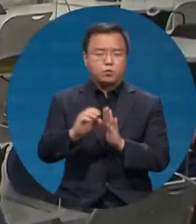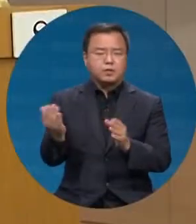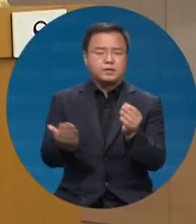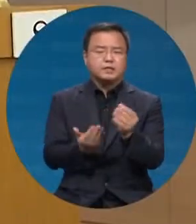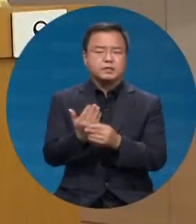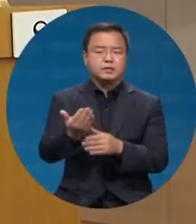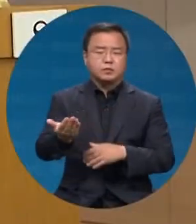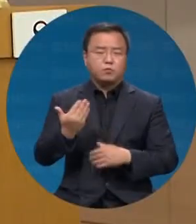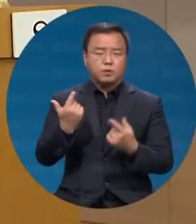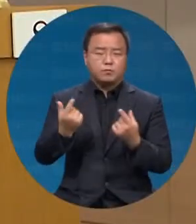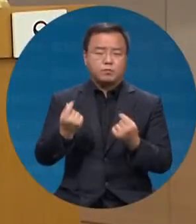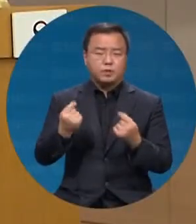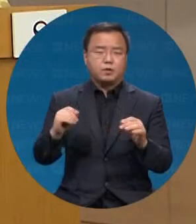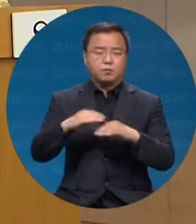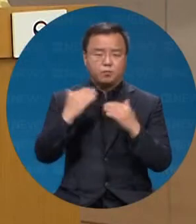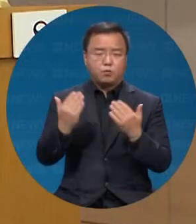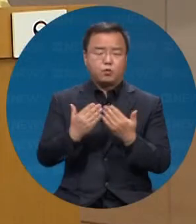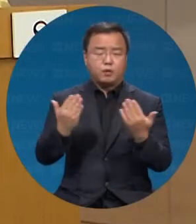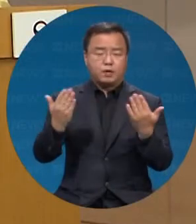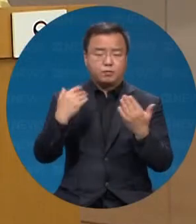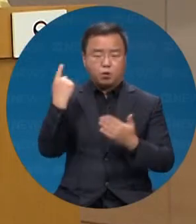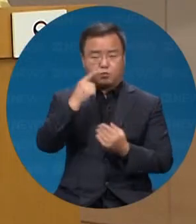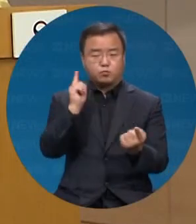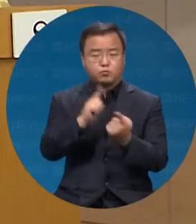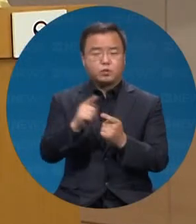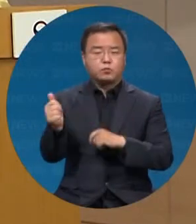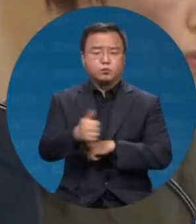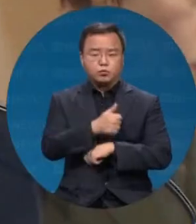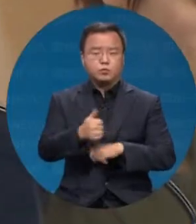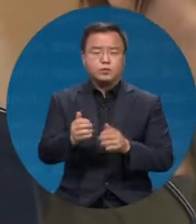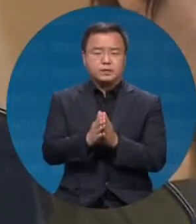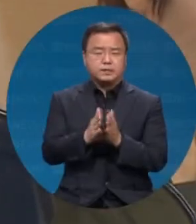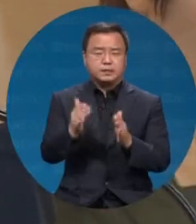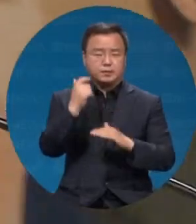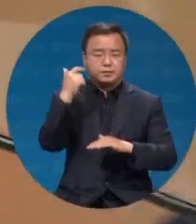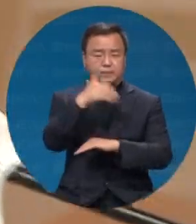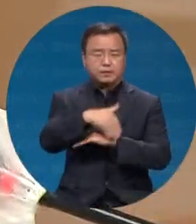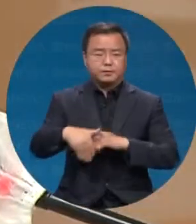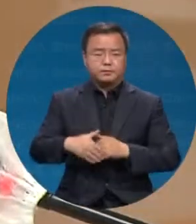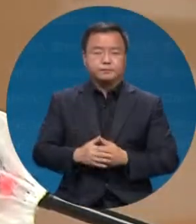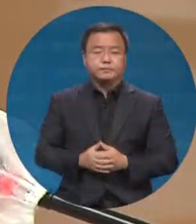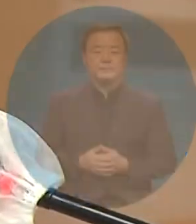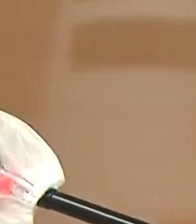수업과 캠퍼스 활동을 대면 으로 운영할 계획입니다 ebs 뉴스 파 꽝 줍니다